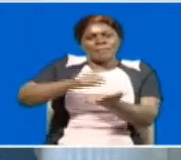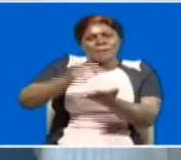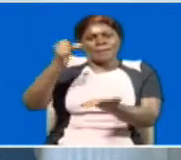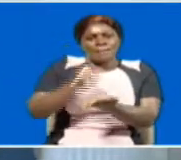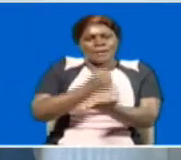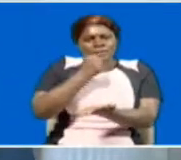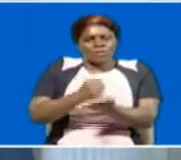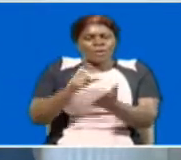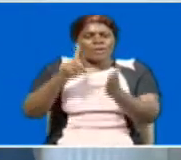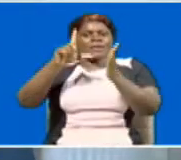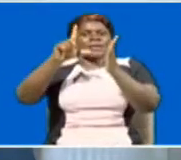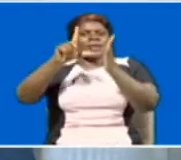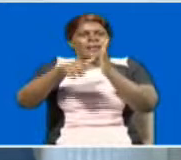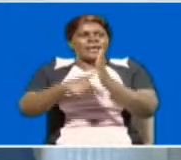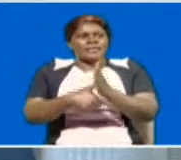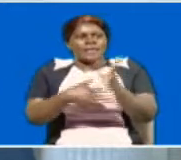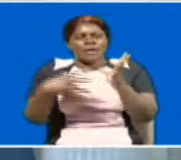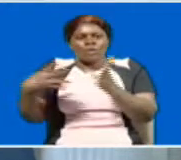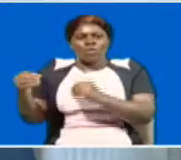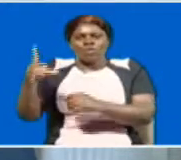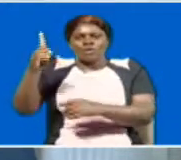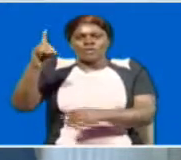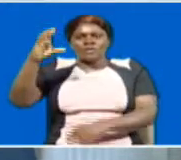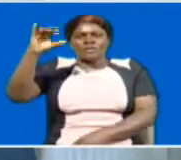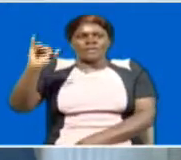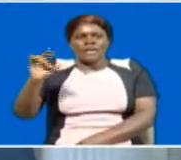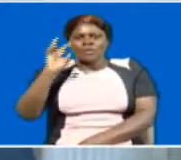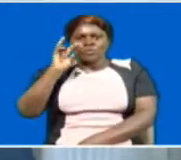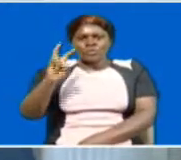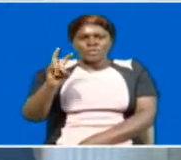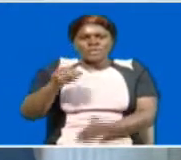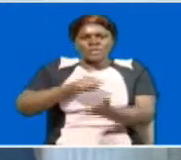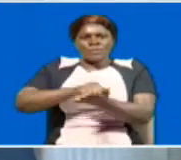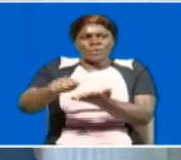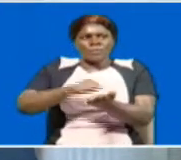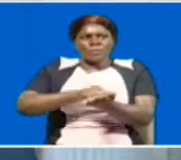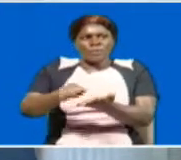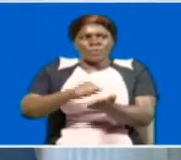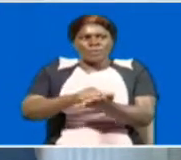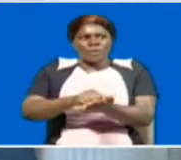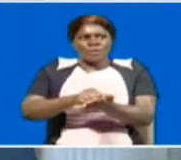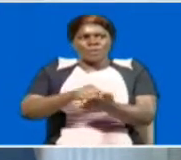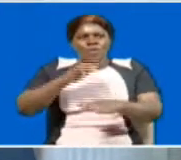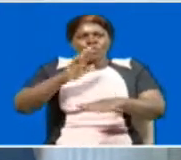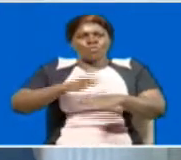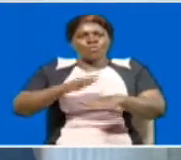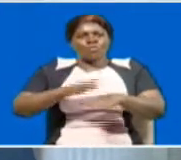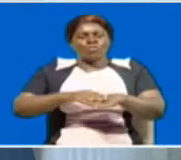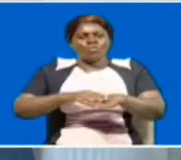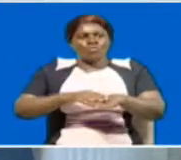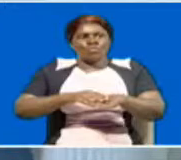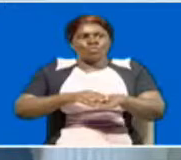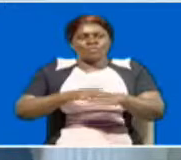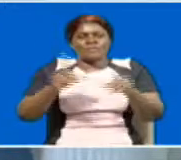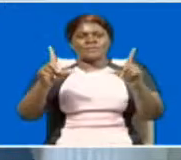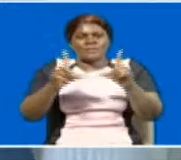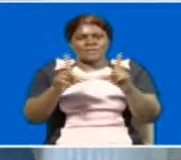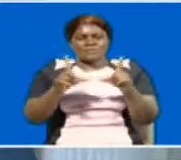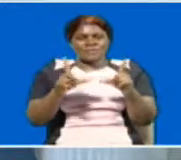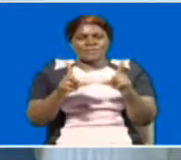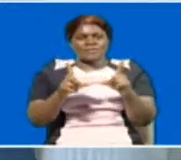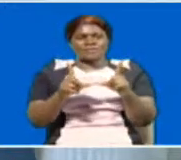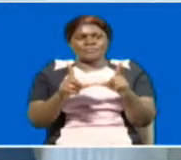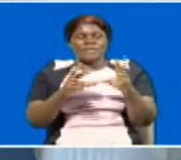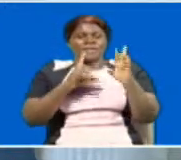pasipoti. Baadaye alifika katika makao makuu ya DCI kukagua hali ya uchapishaji wa vyeti vya nidhamu nchini, almaarufu Certificate of Good